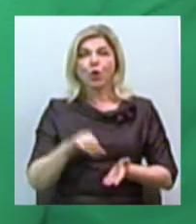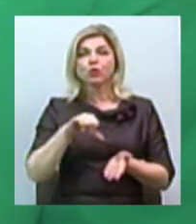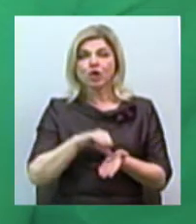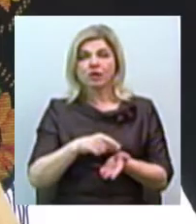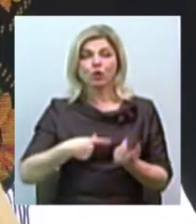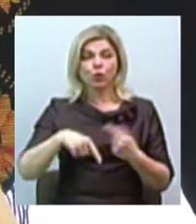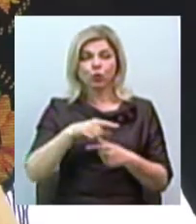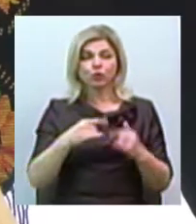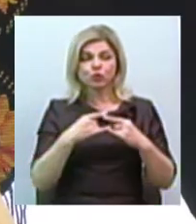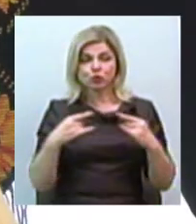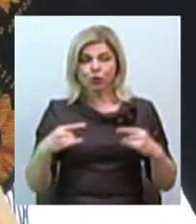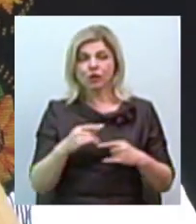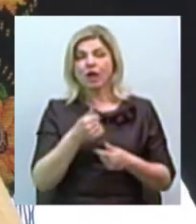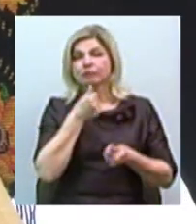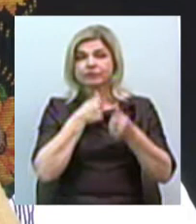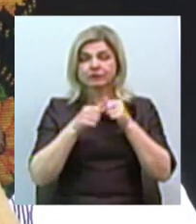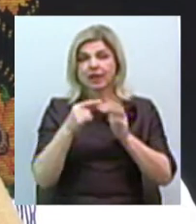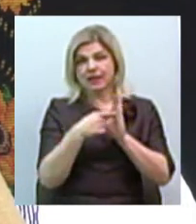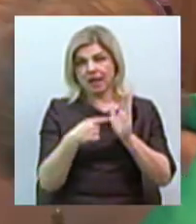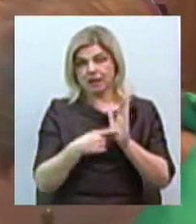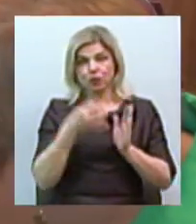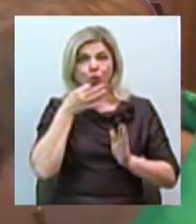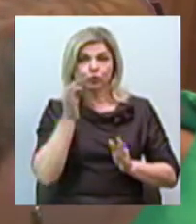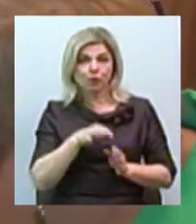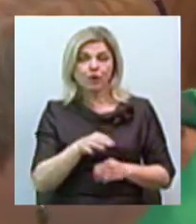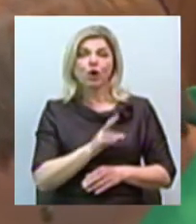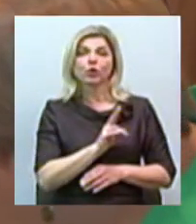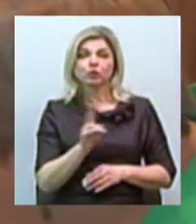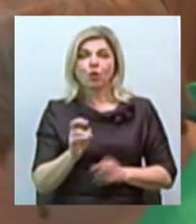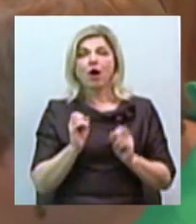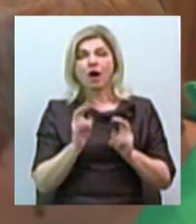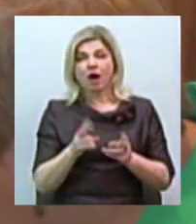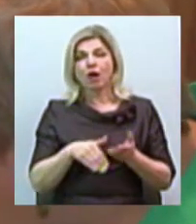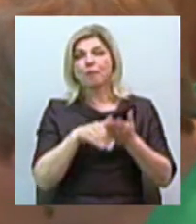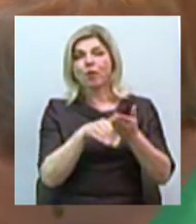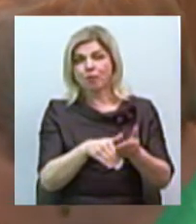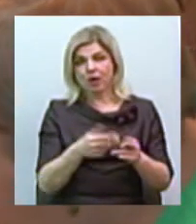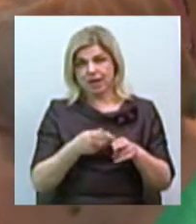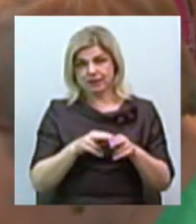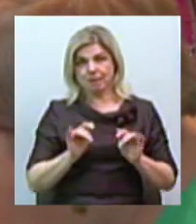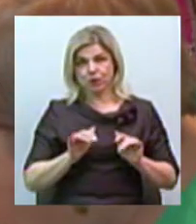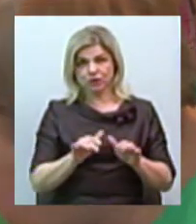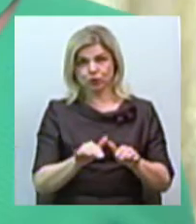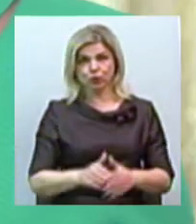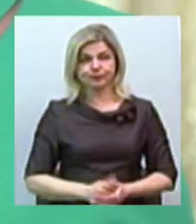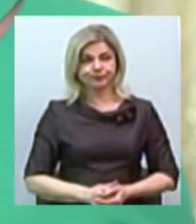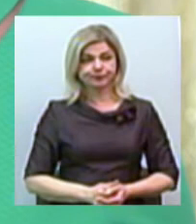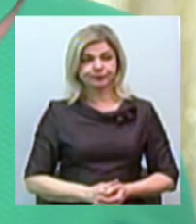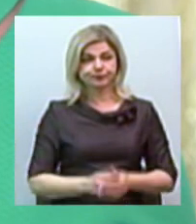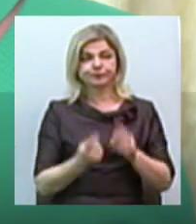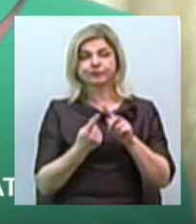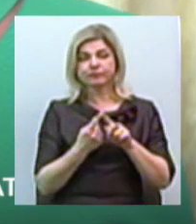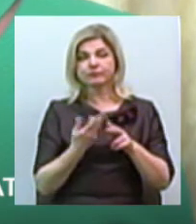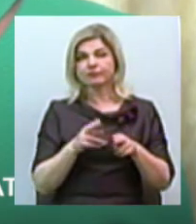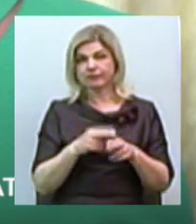пройшли сертифікацію, діляться з колегами досвідом. Хто та як саме допомагатиме пройти цю процедуру? По-перше, це були